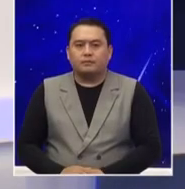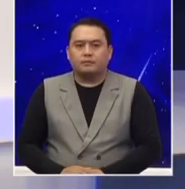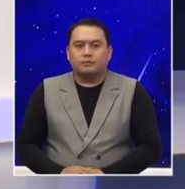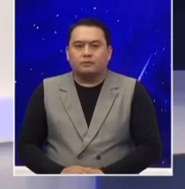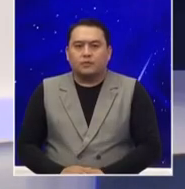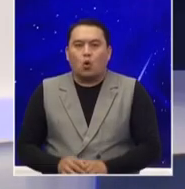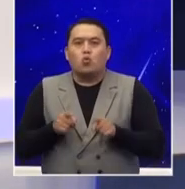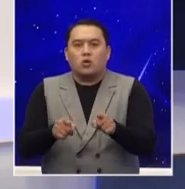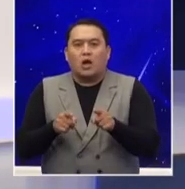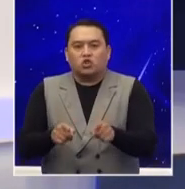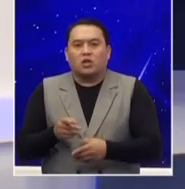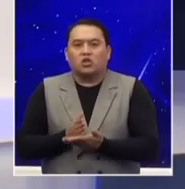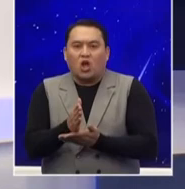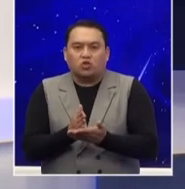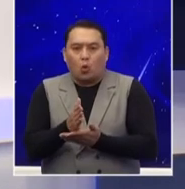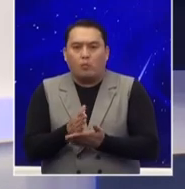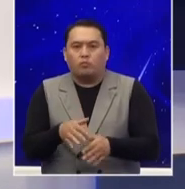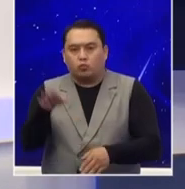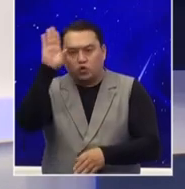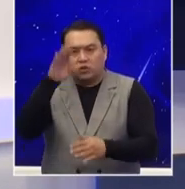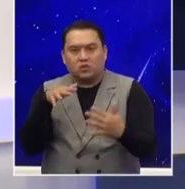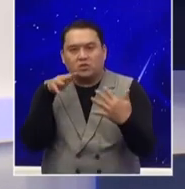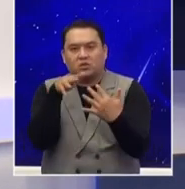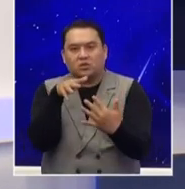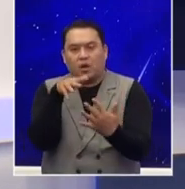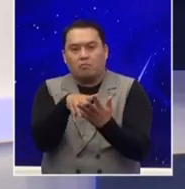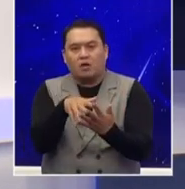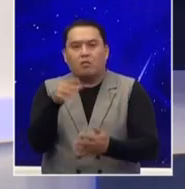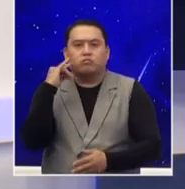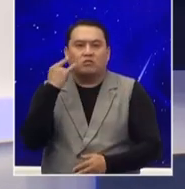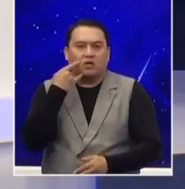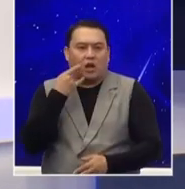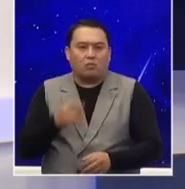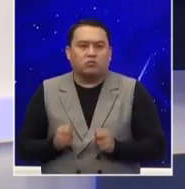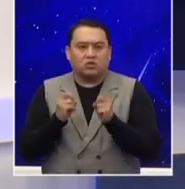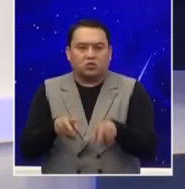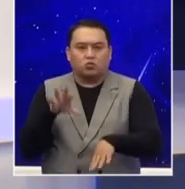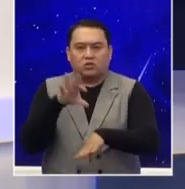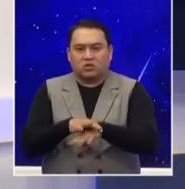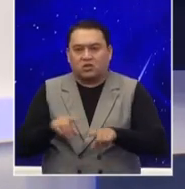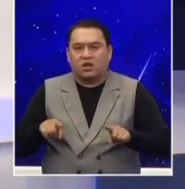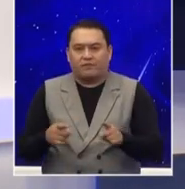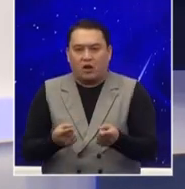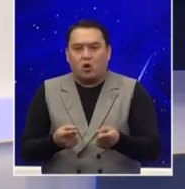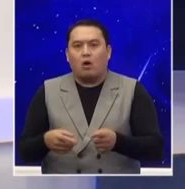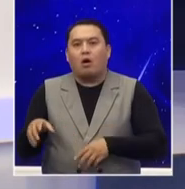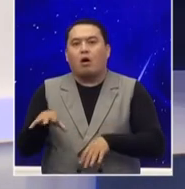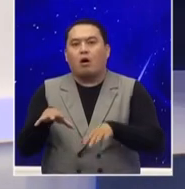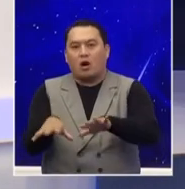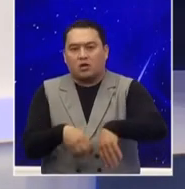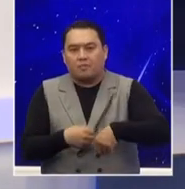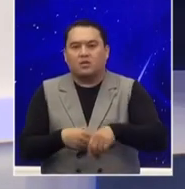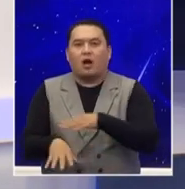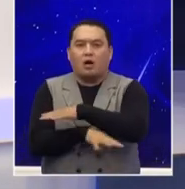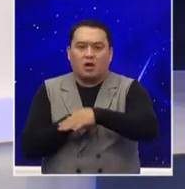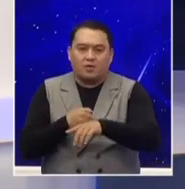угрожал ножом мужчина напал на женщину в подьезде в павлодаре преступника задержали ограбление попало на камеру